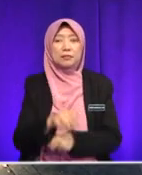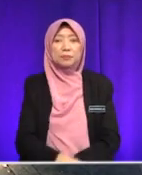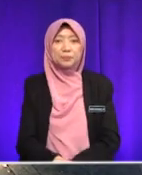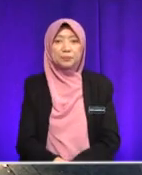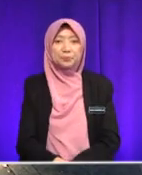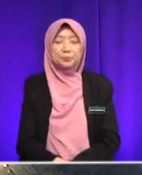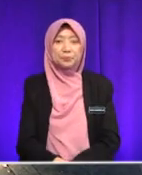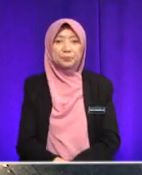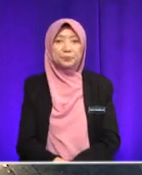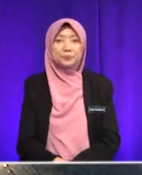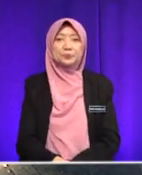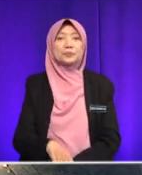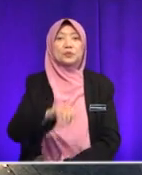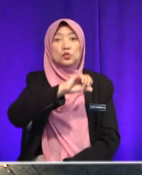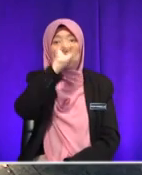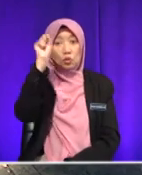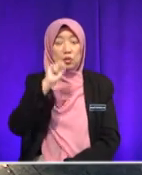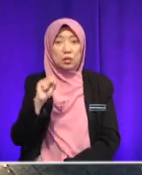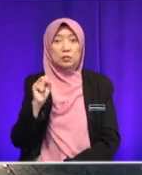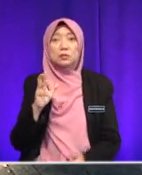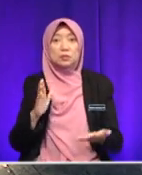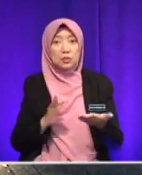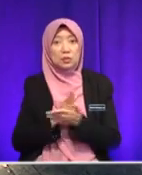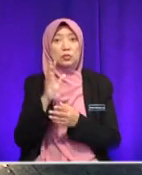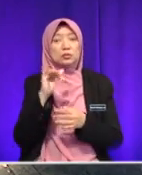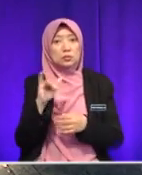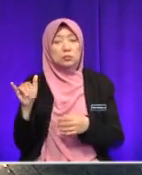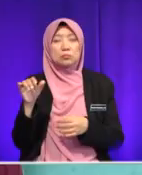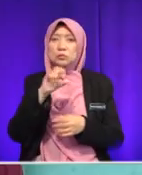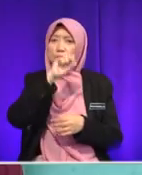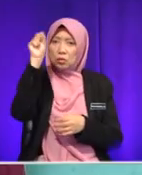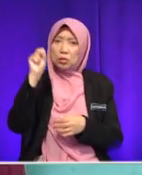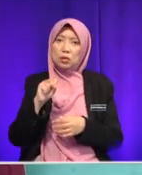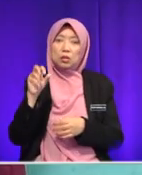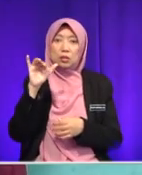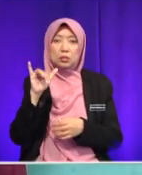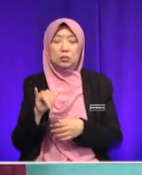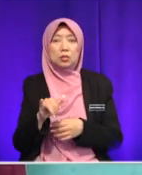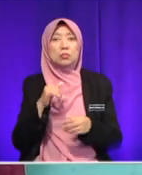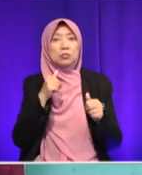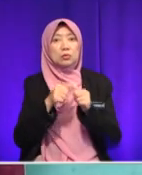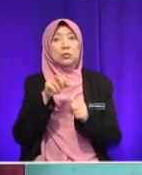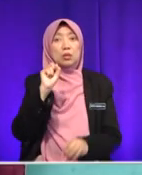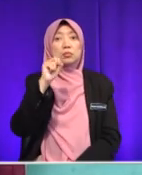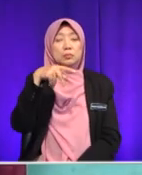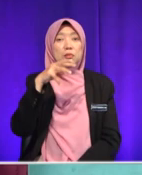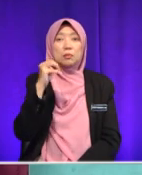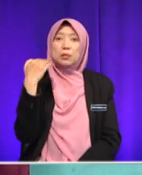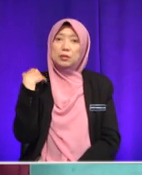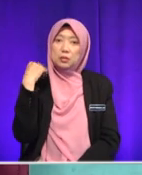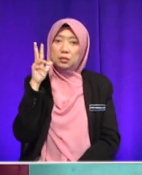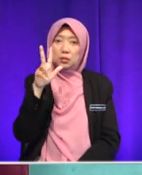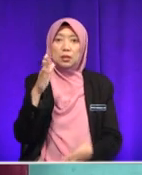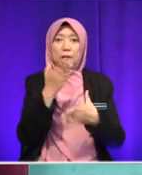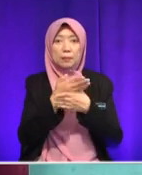Kita lihat soalan yang seterusnya. Ini adalah soalan yang berupa seperti SPM. Okay, soalan ini ada 3